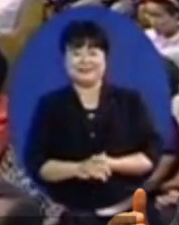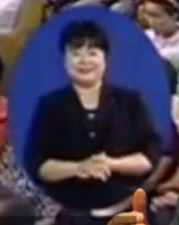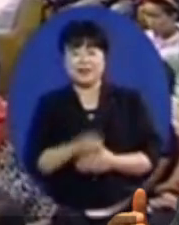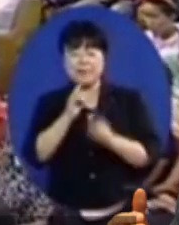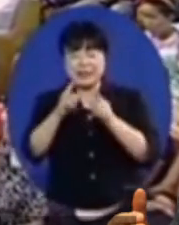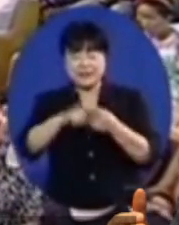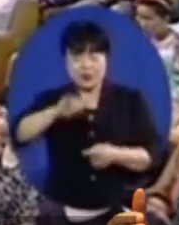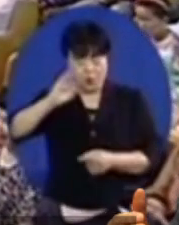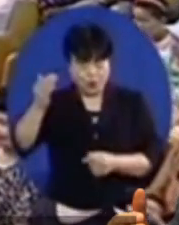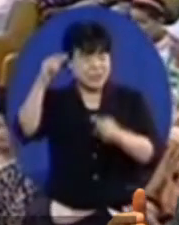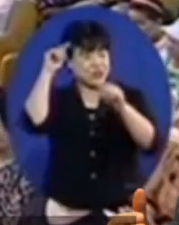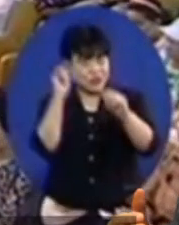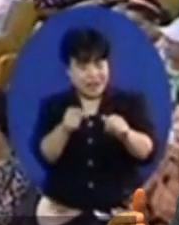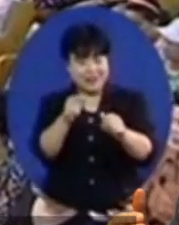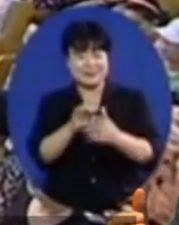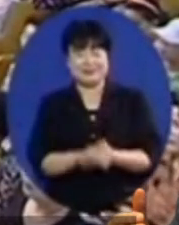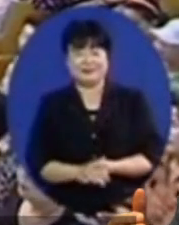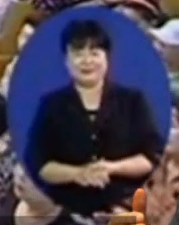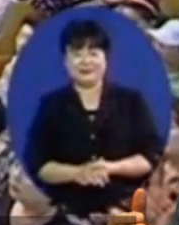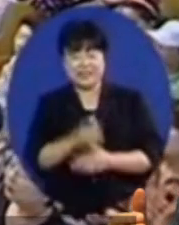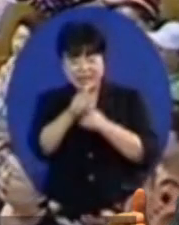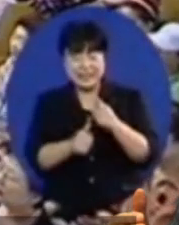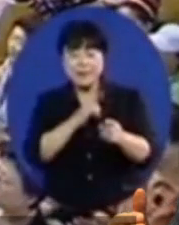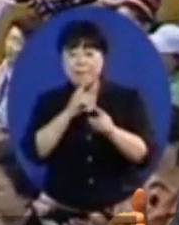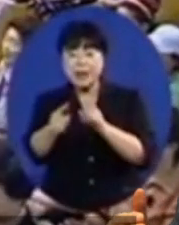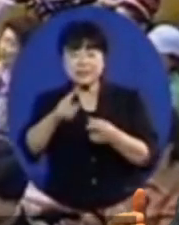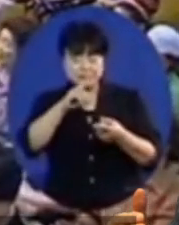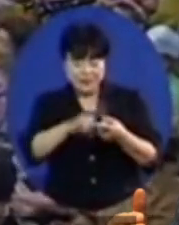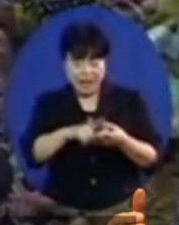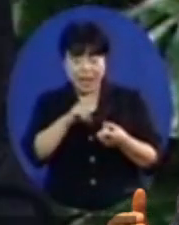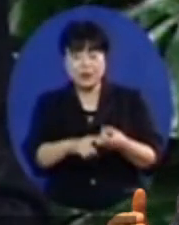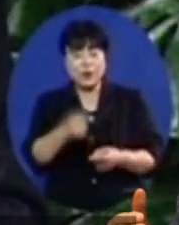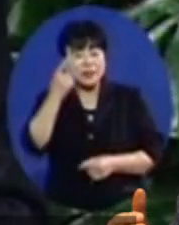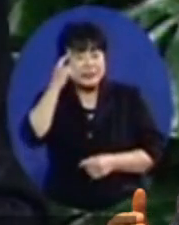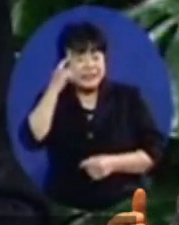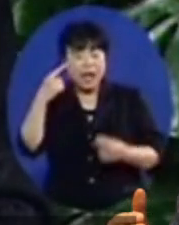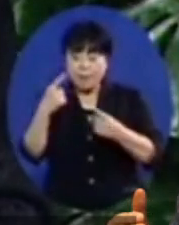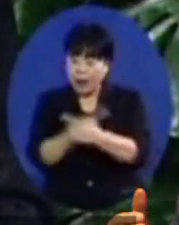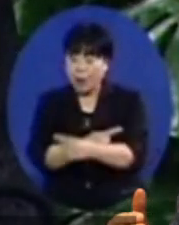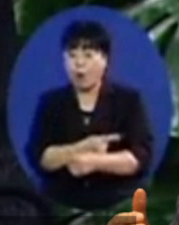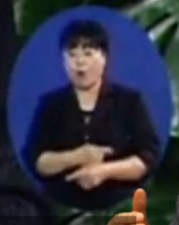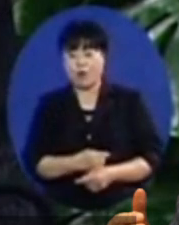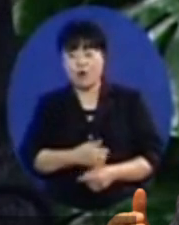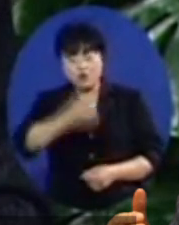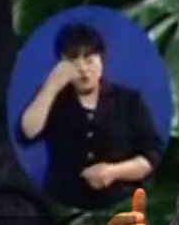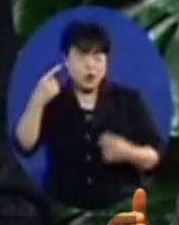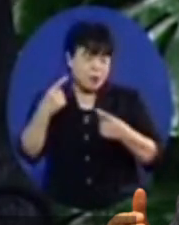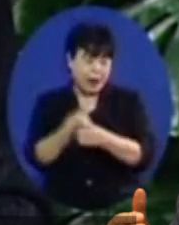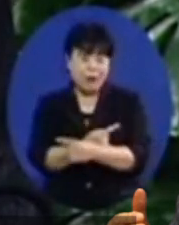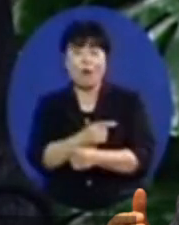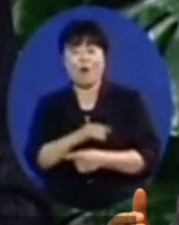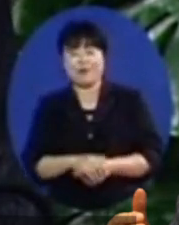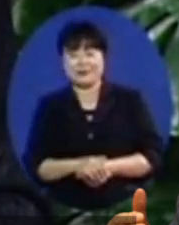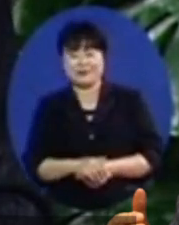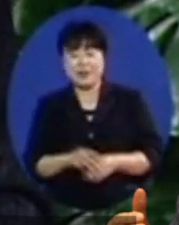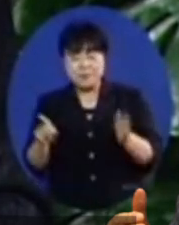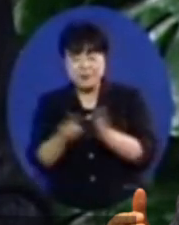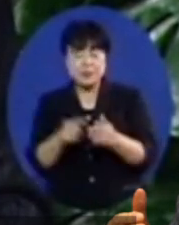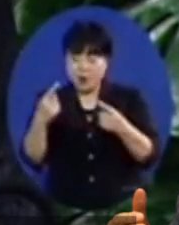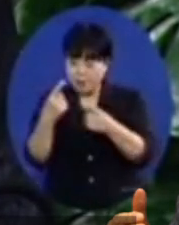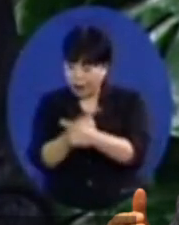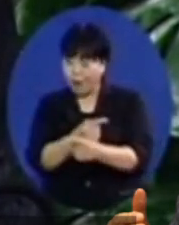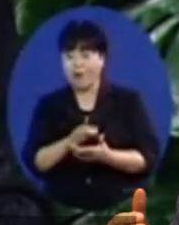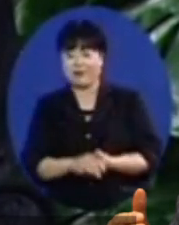말한 대로 될지어다. 그러면 하나님 말씀을 통해서 생각을 바꾸고 꿈을 바꾸고 믿음을